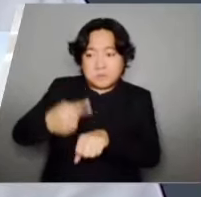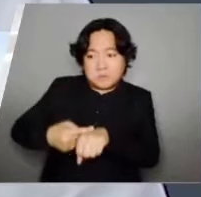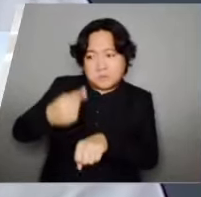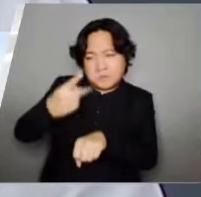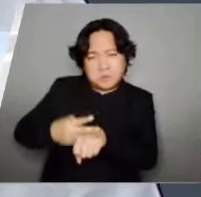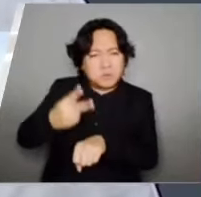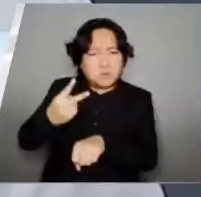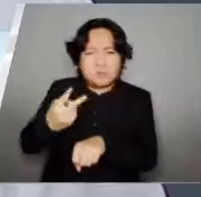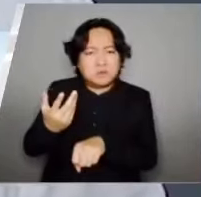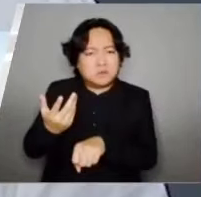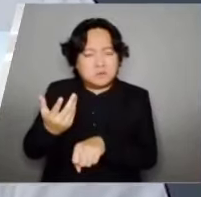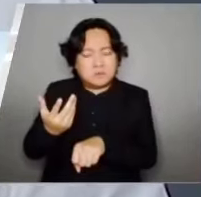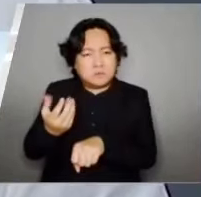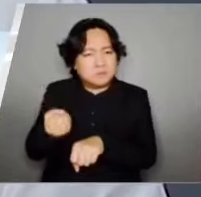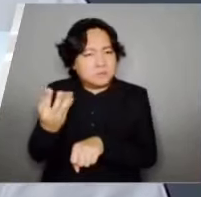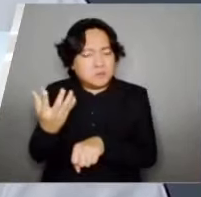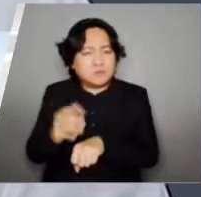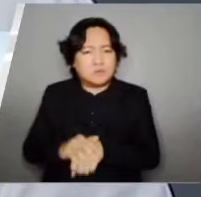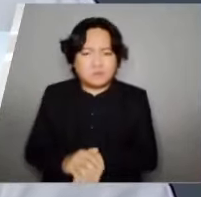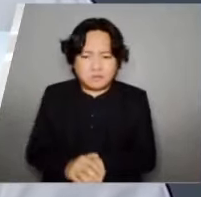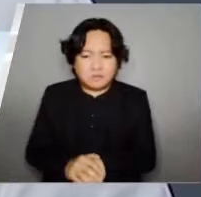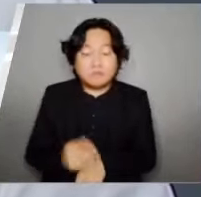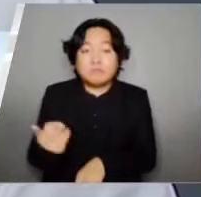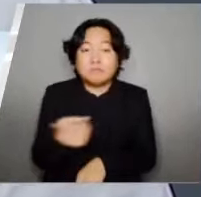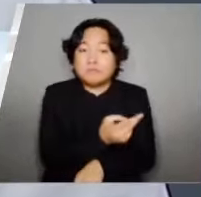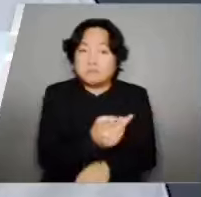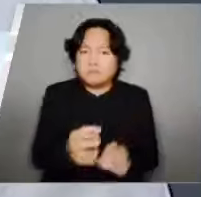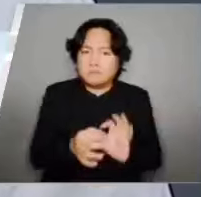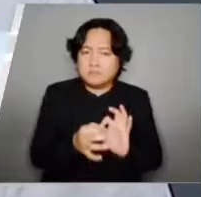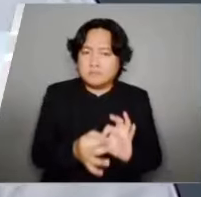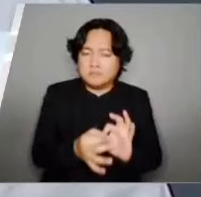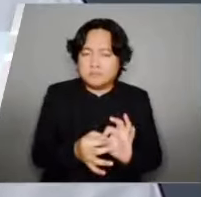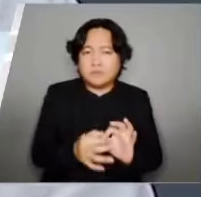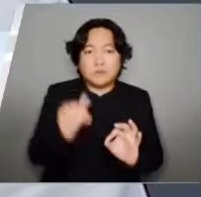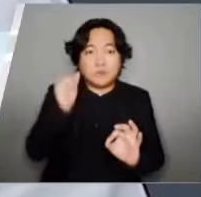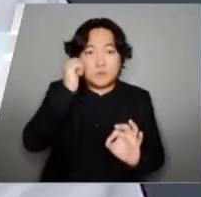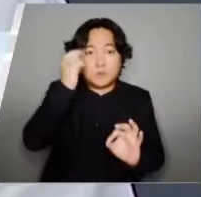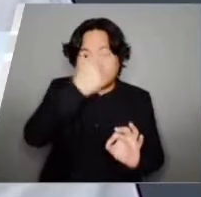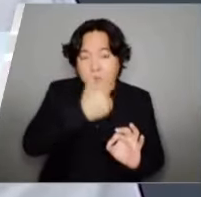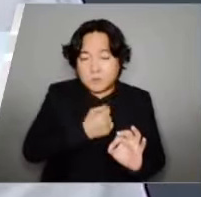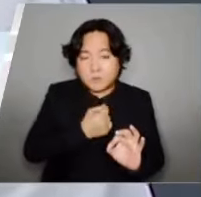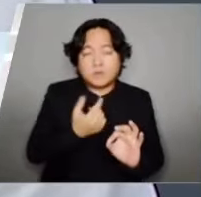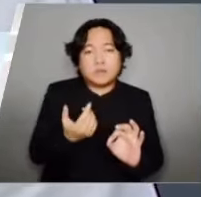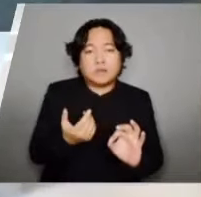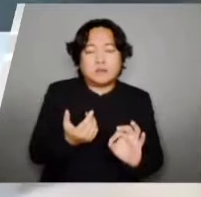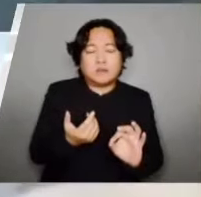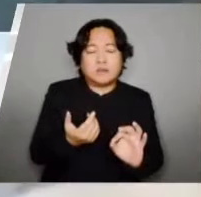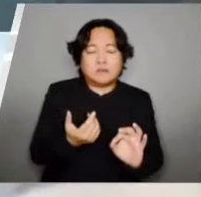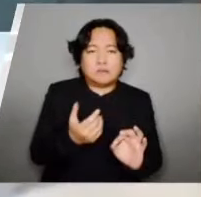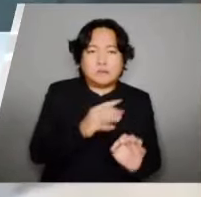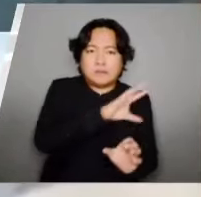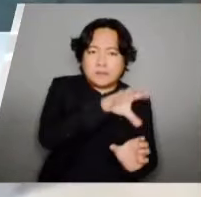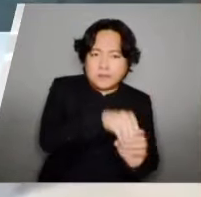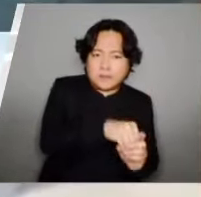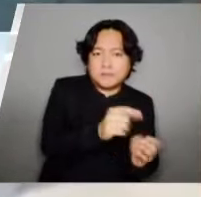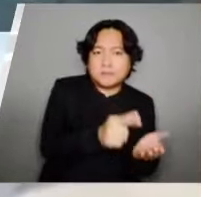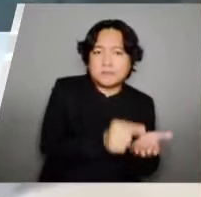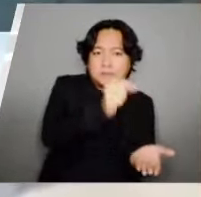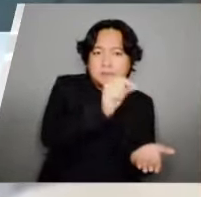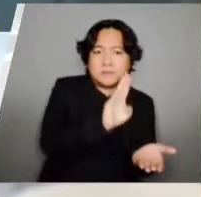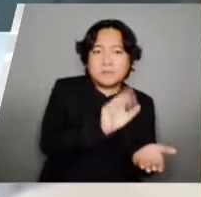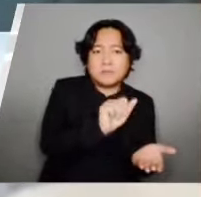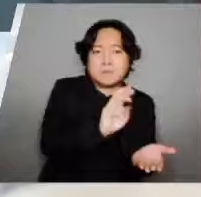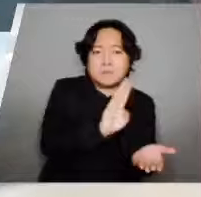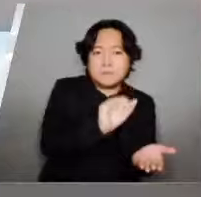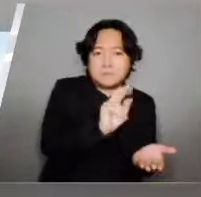Yung kay Alice Guo, yung Bamban, tsaka yung grupo nitong si Tony Yang. Naka-recover sa bag ni